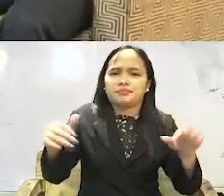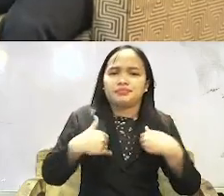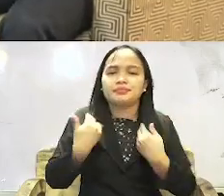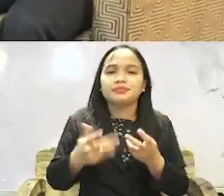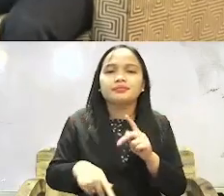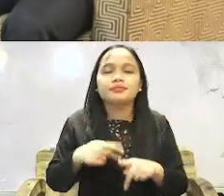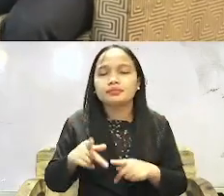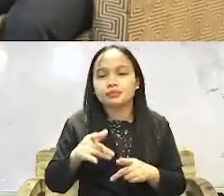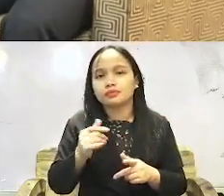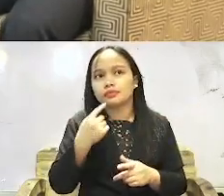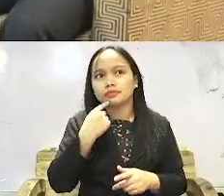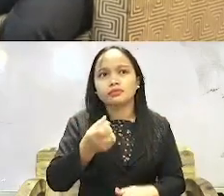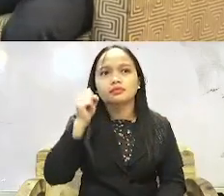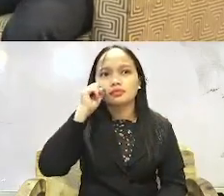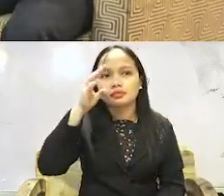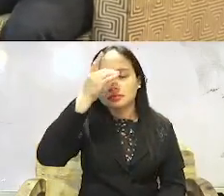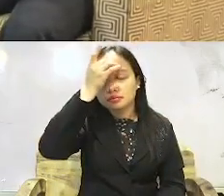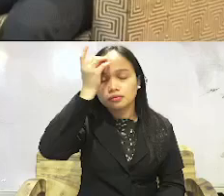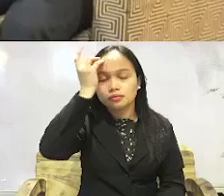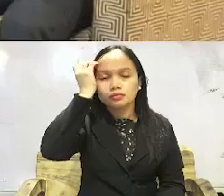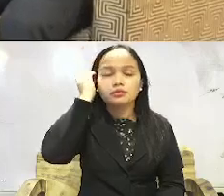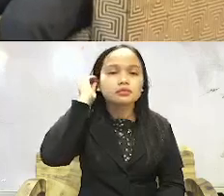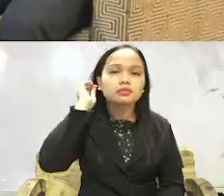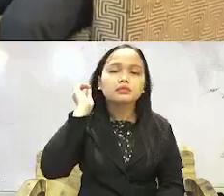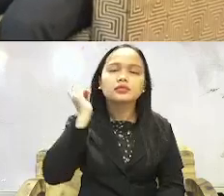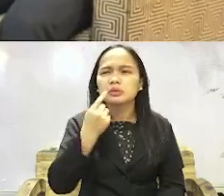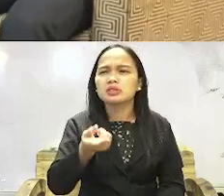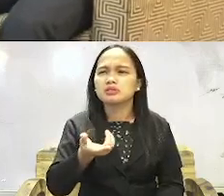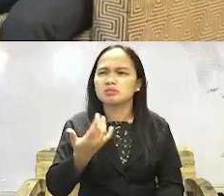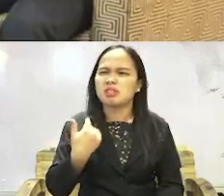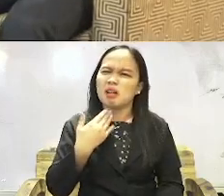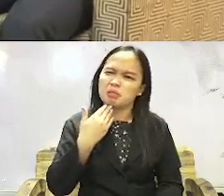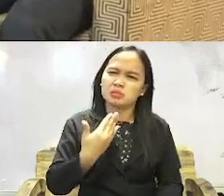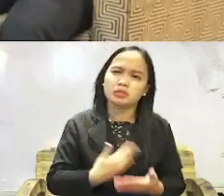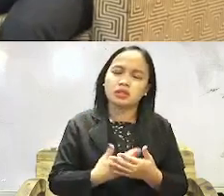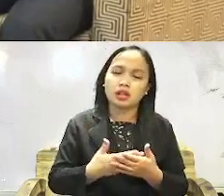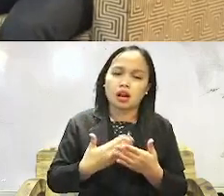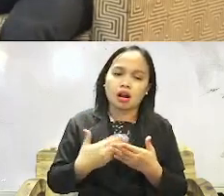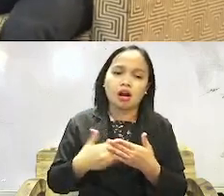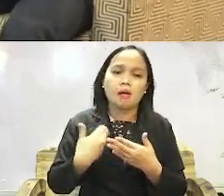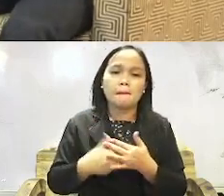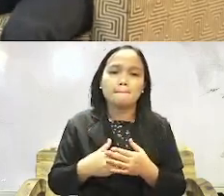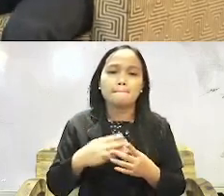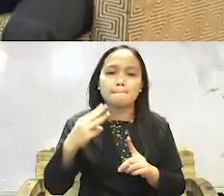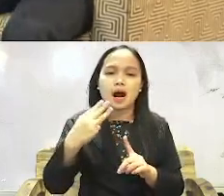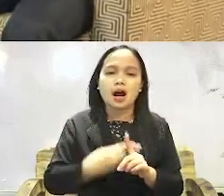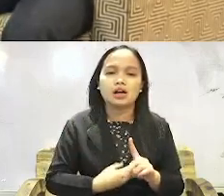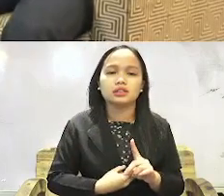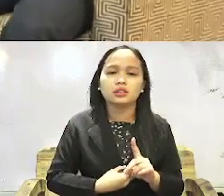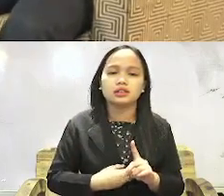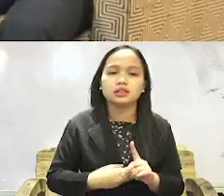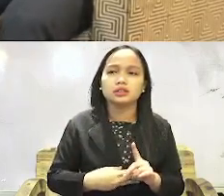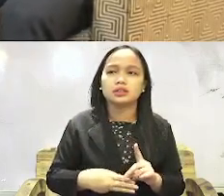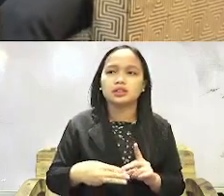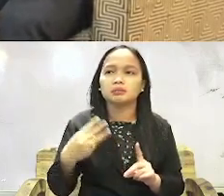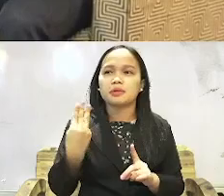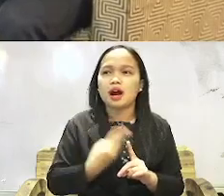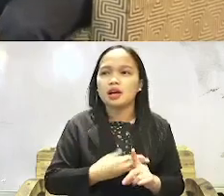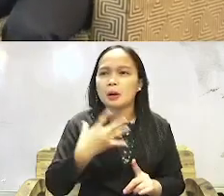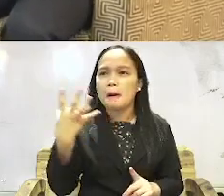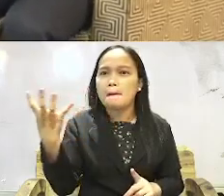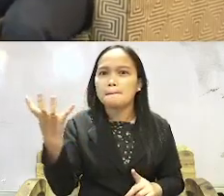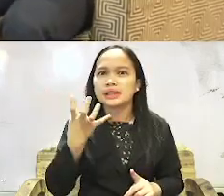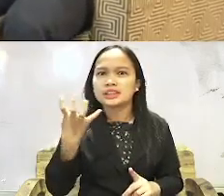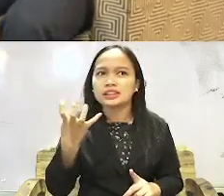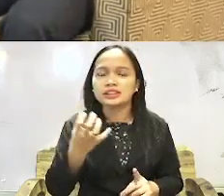nyo, nabanggit ni Sir Dom, lilipas na lang ito. Papasok na yung tinatawag nilang March Madness. Yeah.